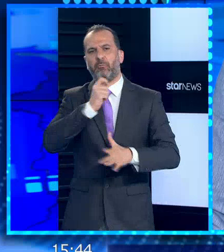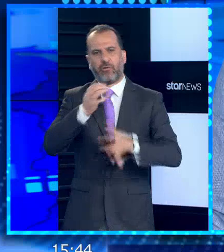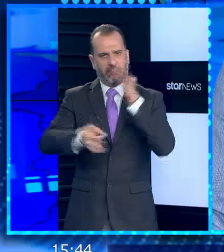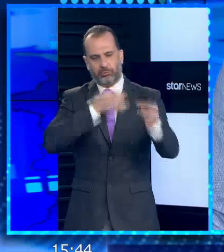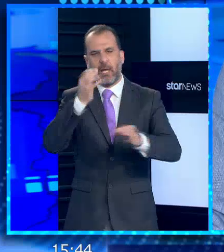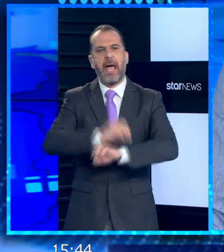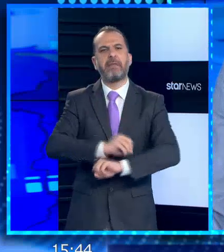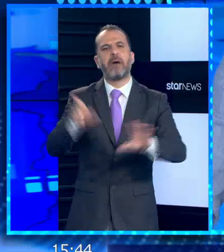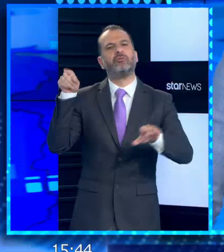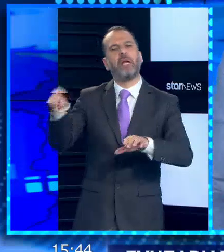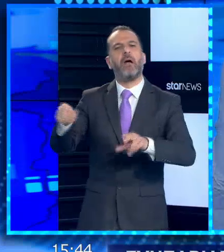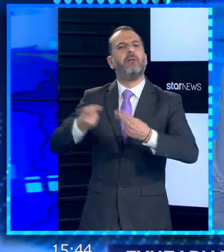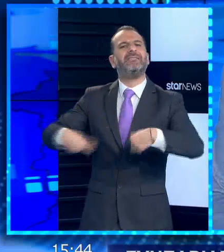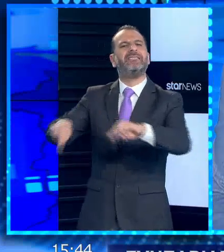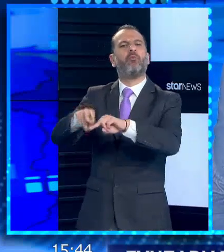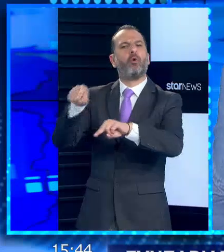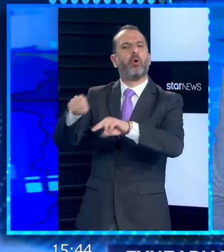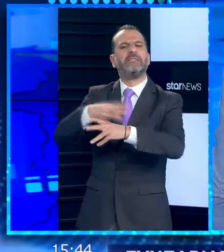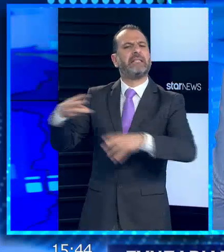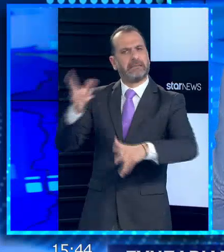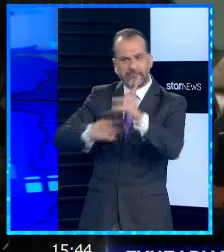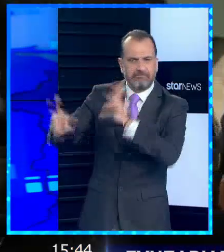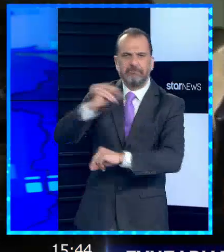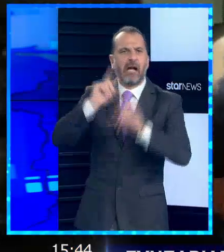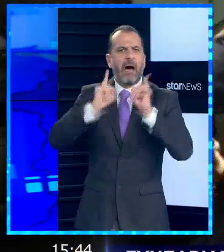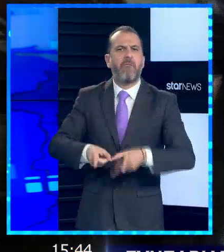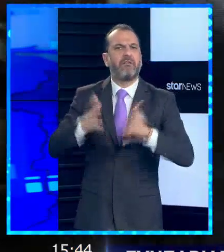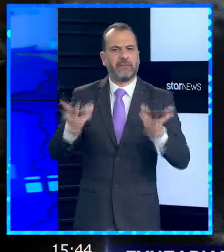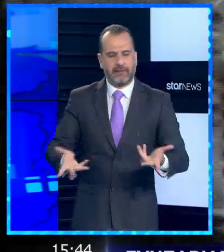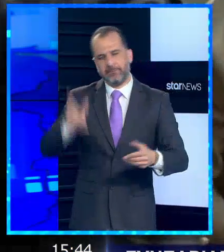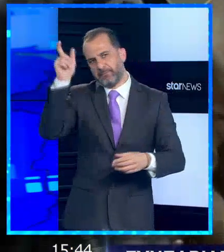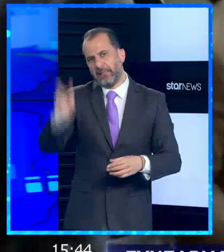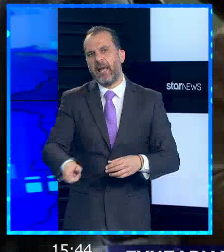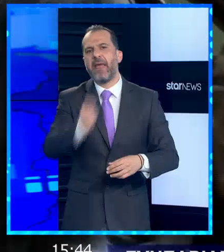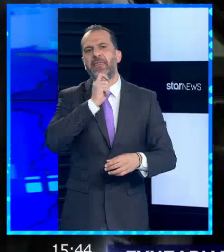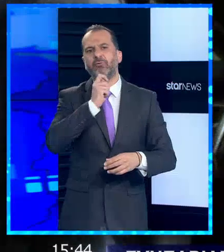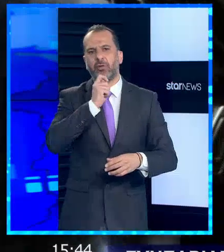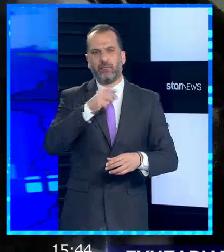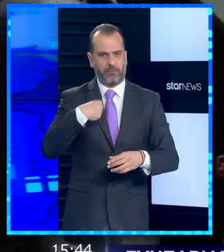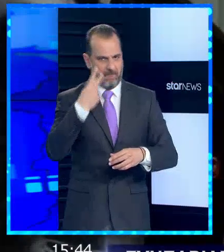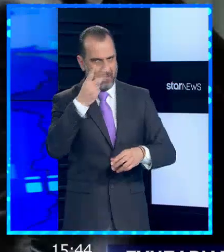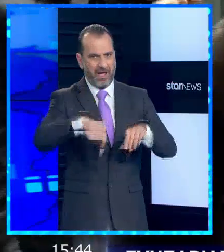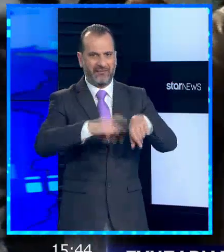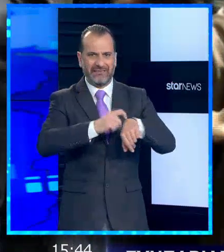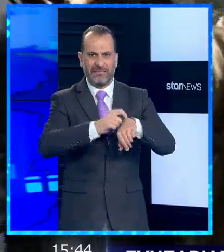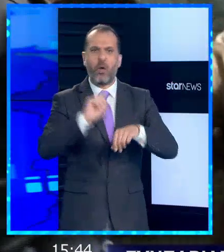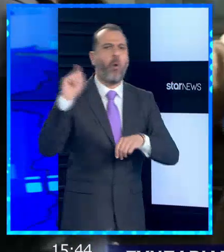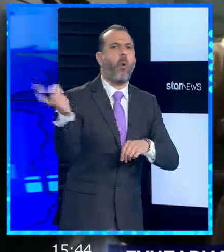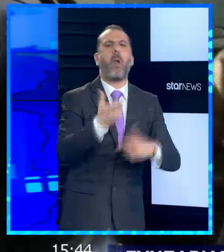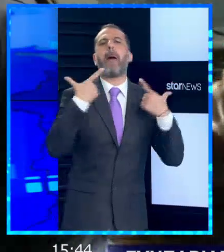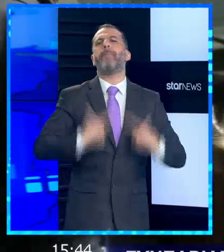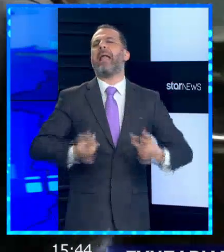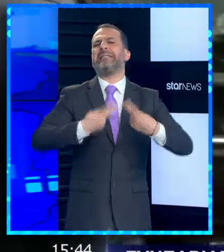πολιτικής γραμματείας του ΣΥΡΙΖΑ που μόλις ολοκληρώθηκε. Ειρήνη. Μόλις λοιπόν ολοκληρώθηκε η Κατερίνα, βλέπουμε το ένα μετά το άλλο τα στελέχη